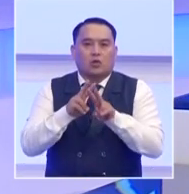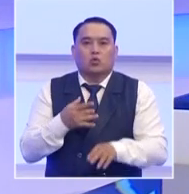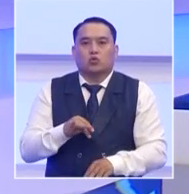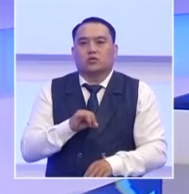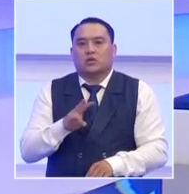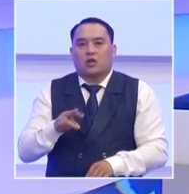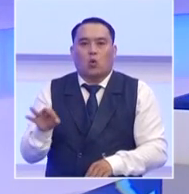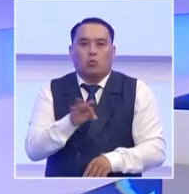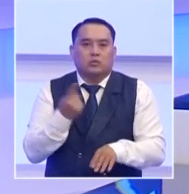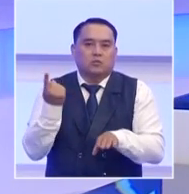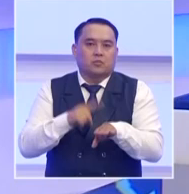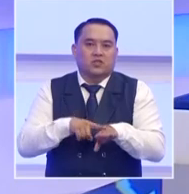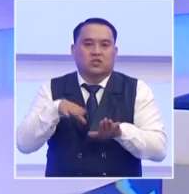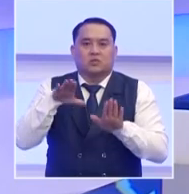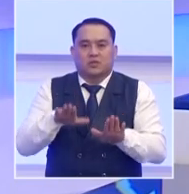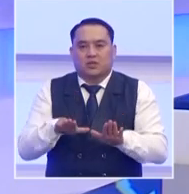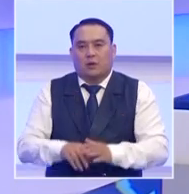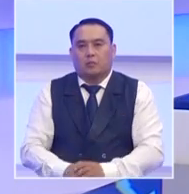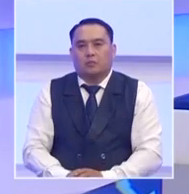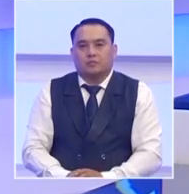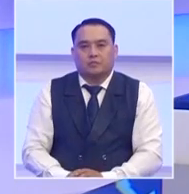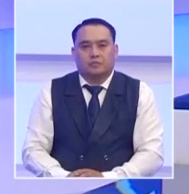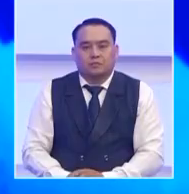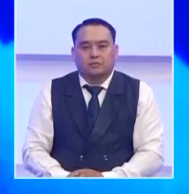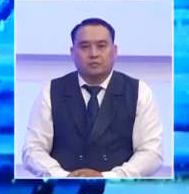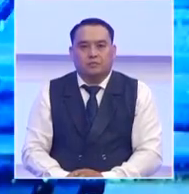Түркістан облысы алдыңғы үштікте тұр.